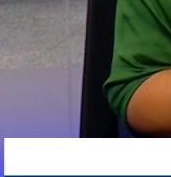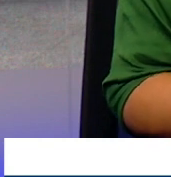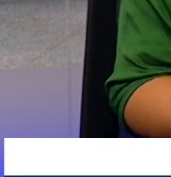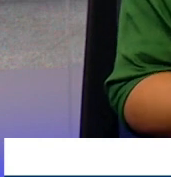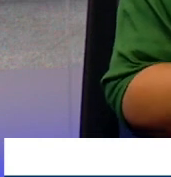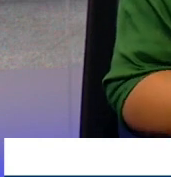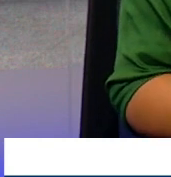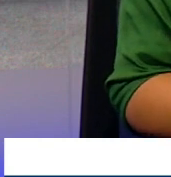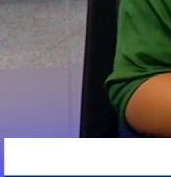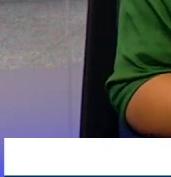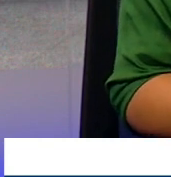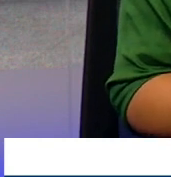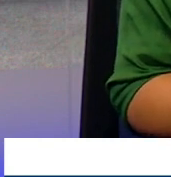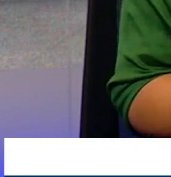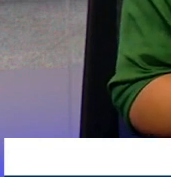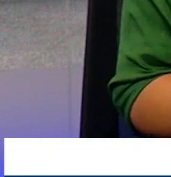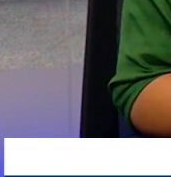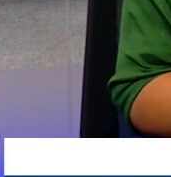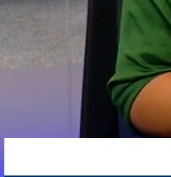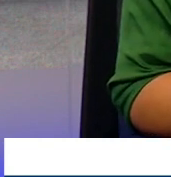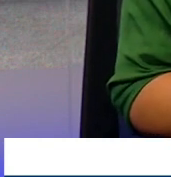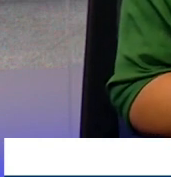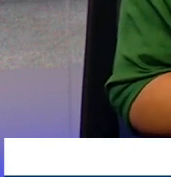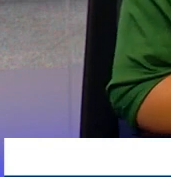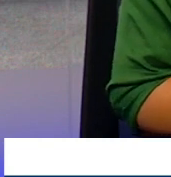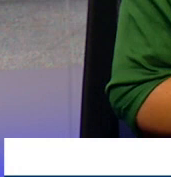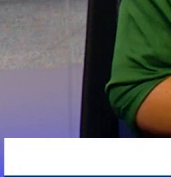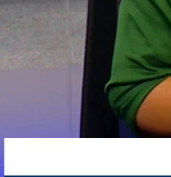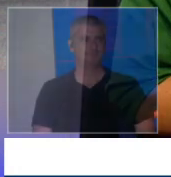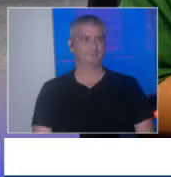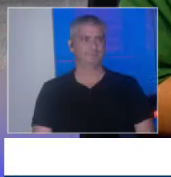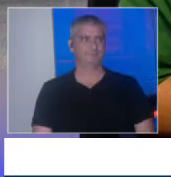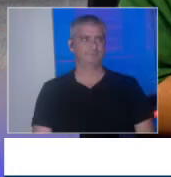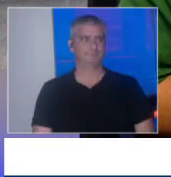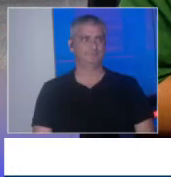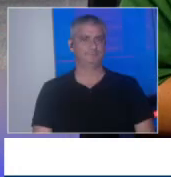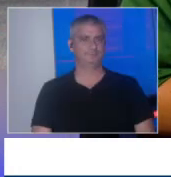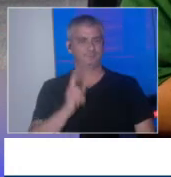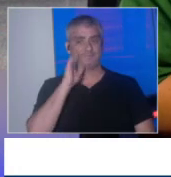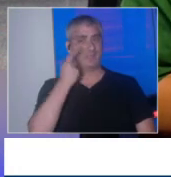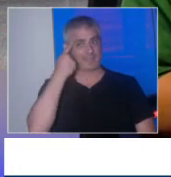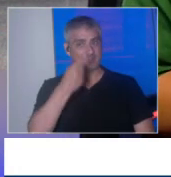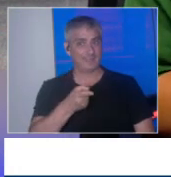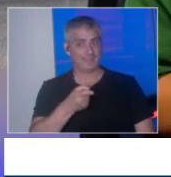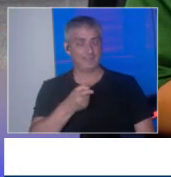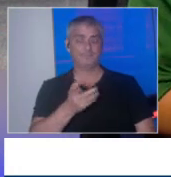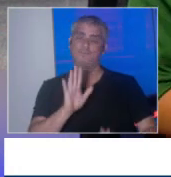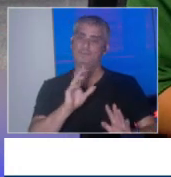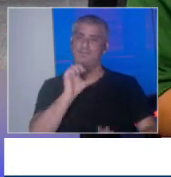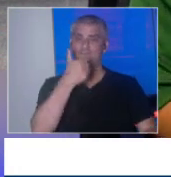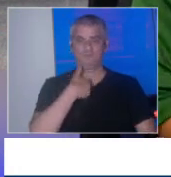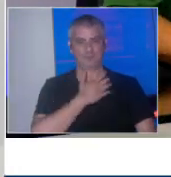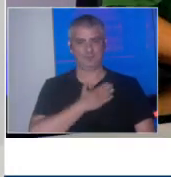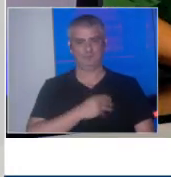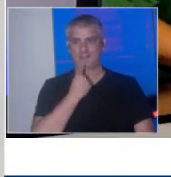אפילו עם יושב ראש המפלגה שלו. אלא אם זה בלון ניסוי ואנחנו פספסנו פה את כל האירוע, מה דעתך? טוב, קודם כל אני